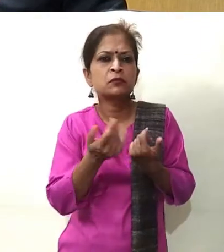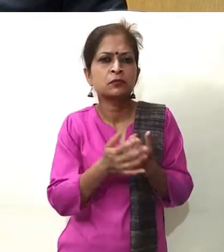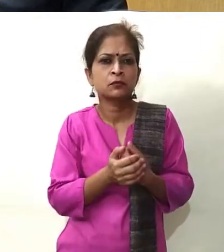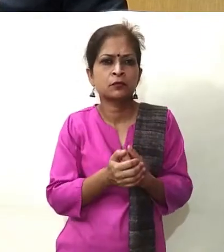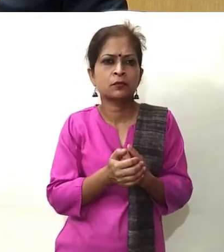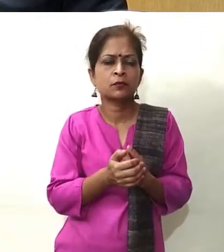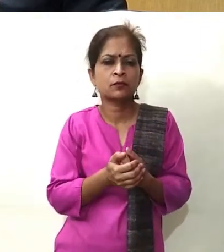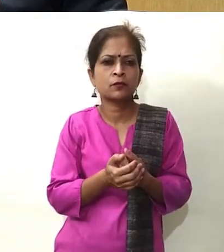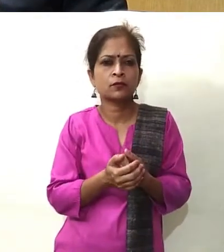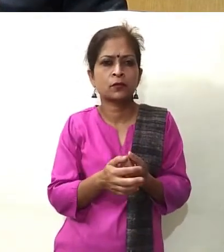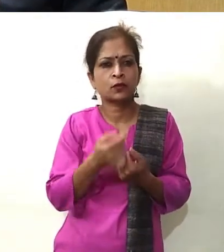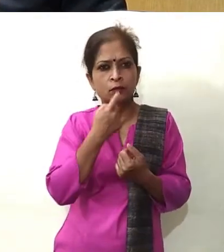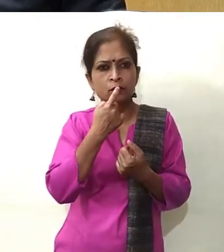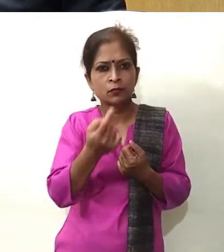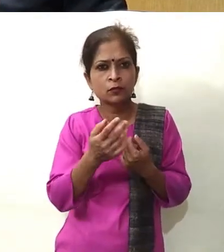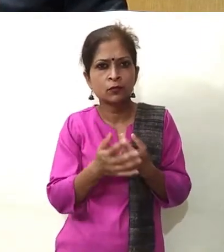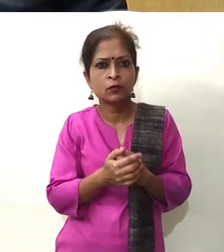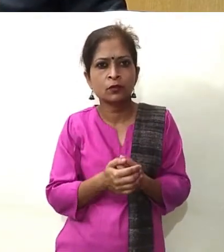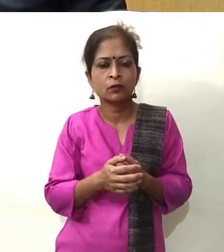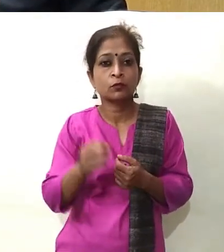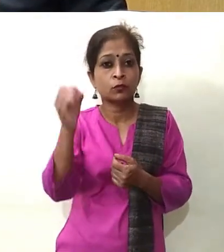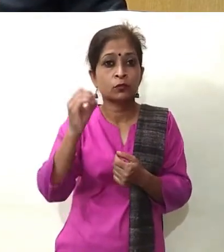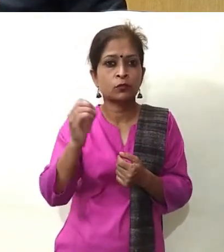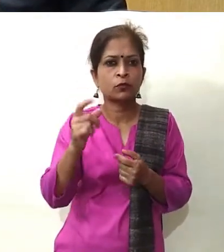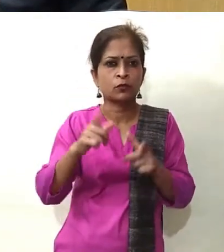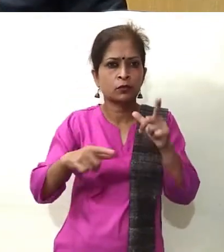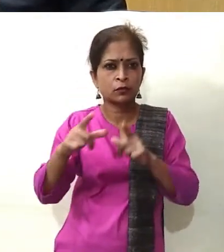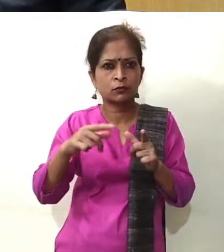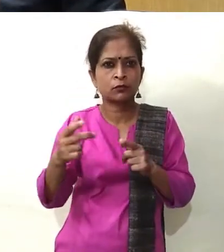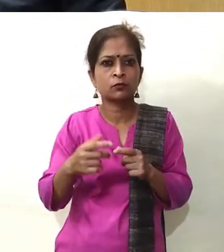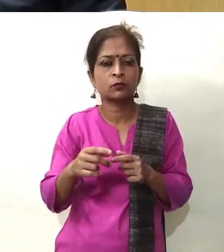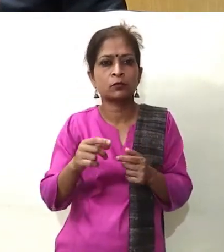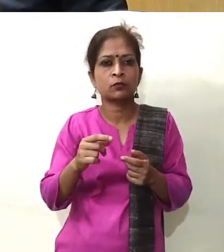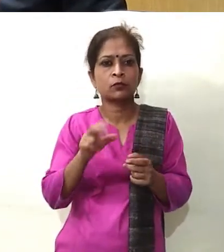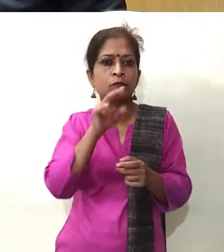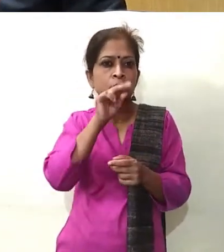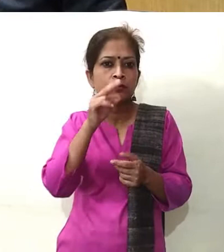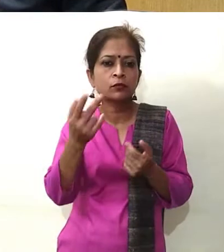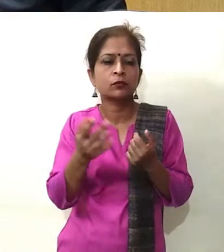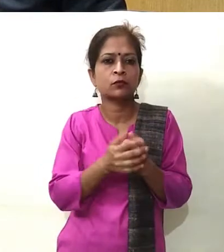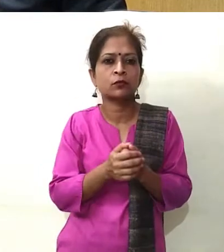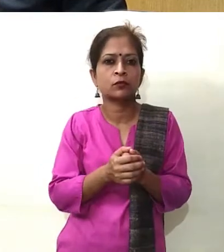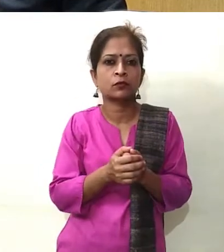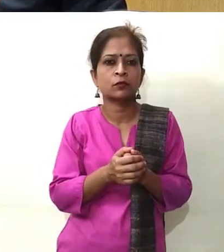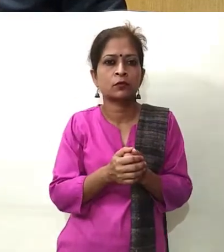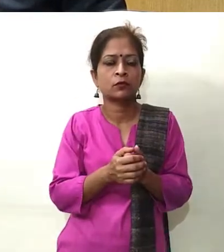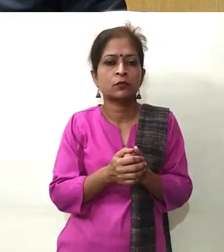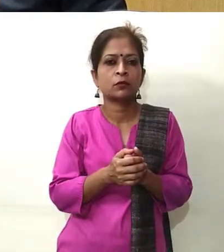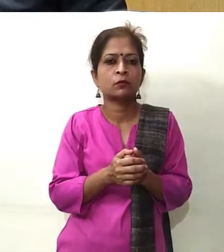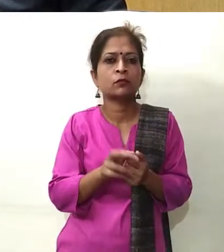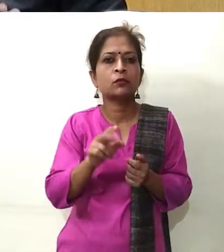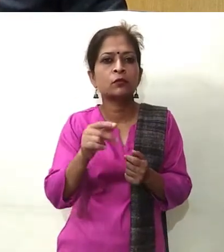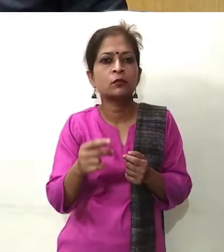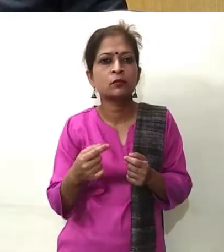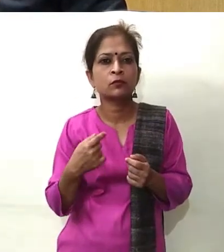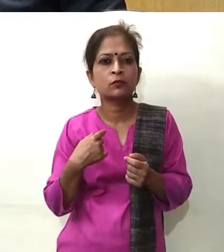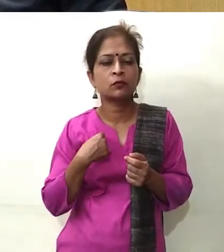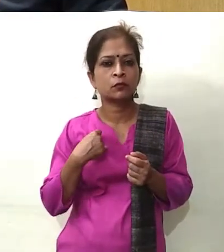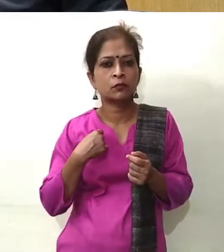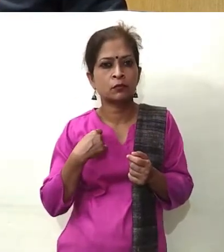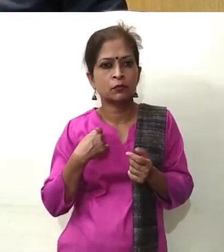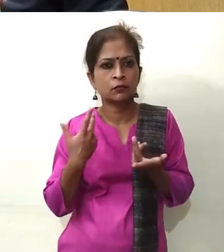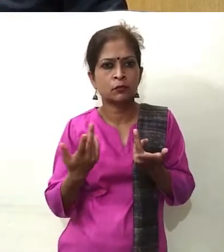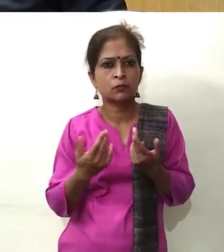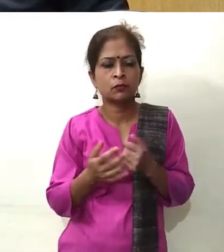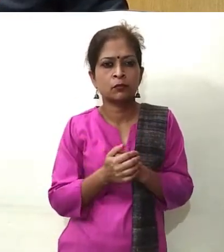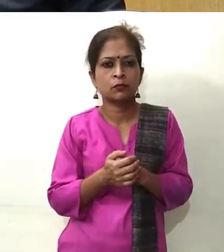हैं कि उड़िया में कहावत है कि कपड़ा रह गया और कर्पूर अंदर का उड़ गया। तो कर्पूर तो अंदर का उड़ गया है, कपड़े